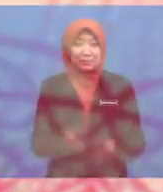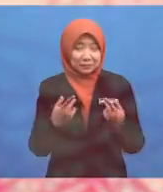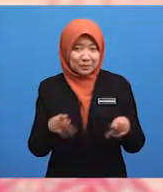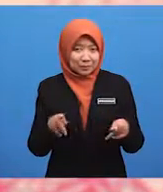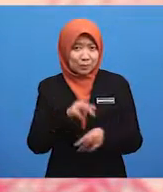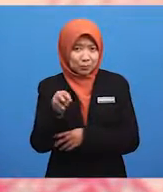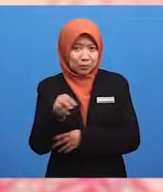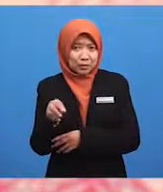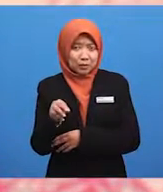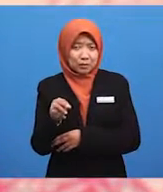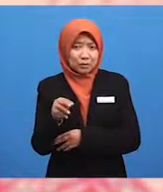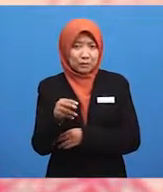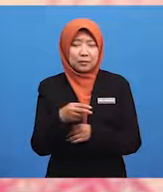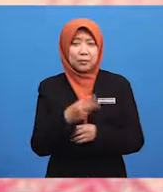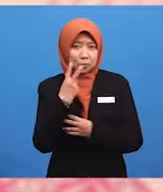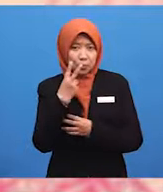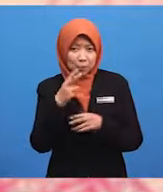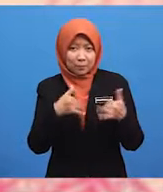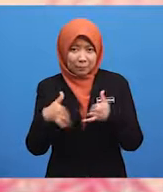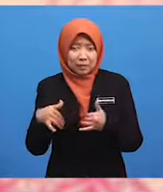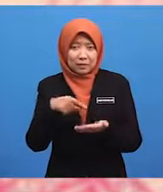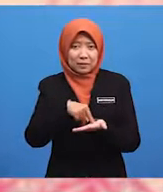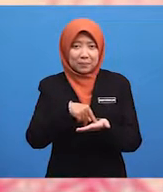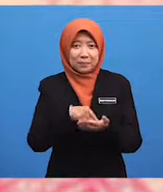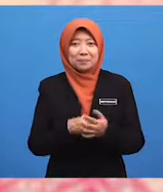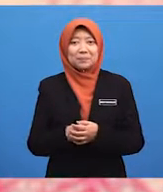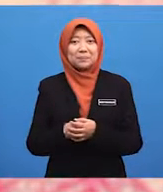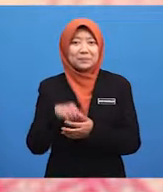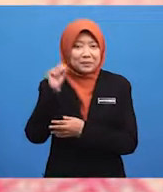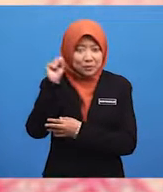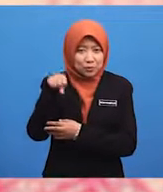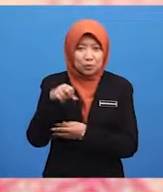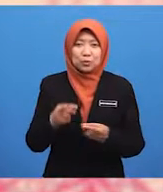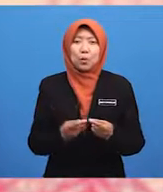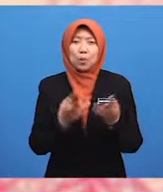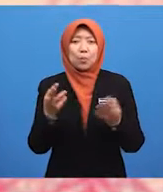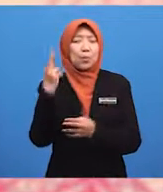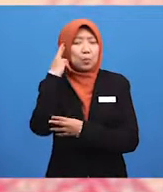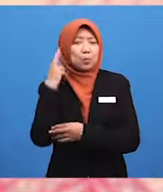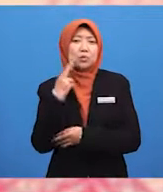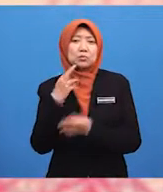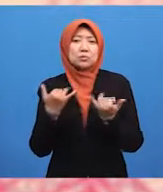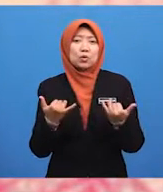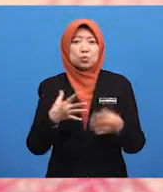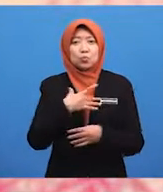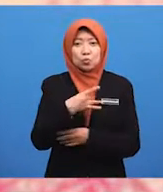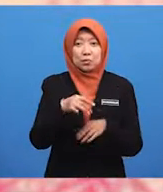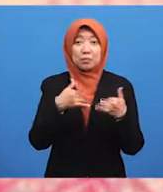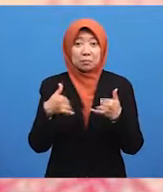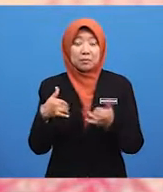Pernahkah murid-murid melayari permainan ini? Ya, ramai remaja kini suka permainan